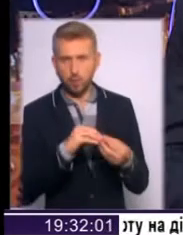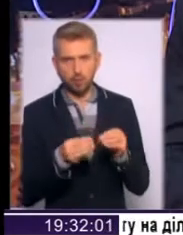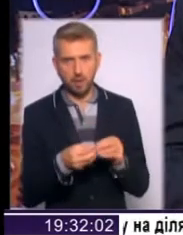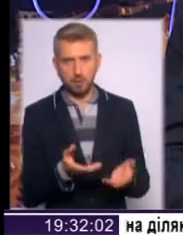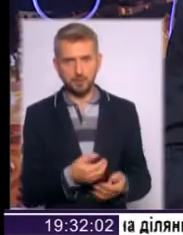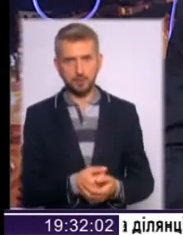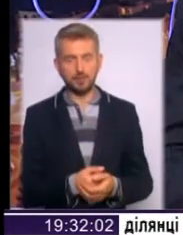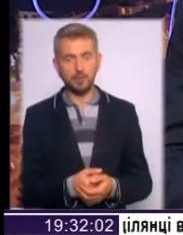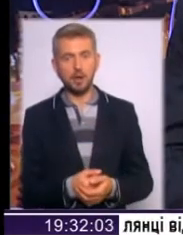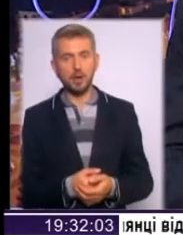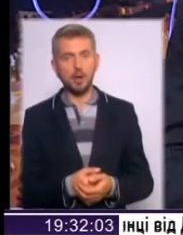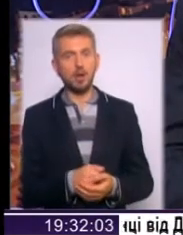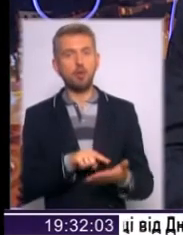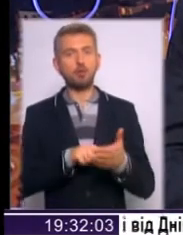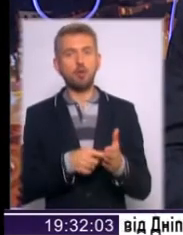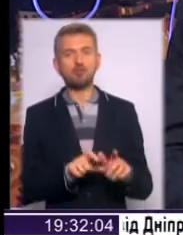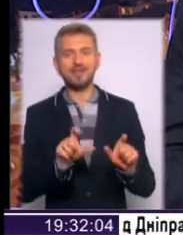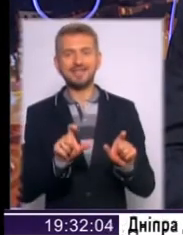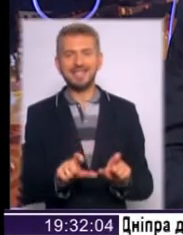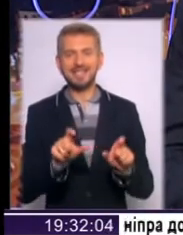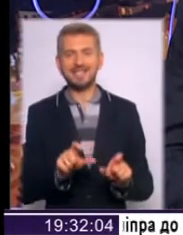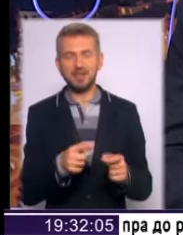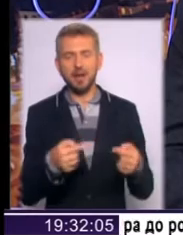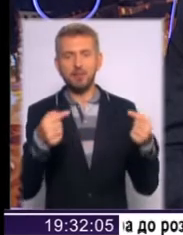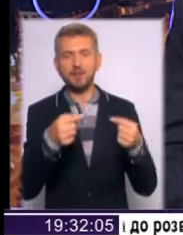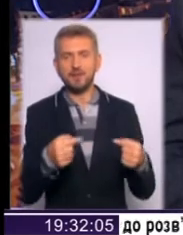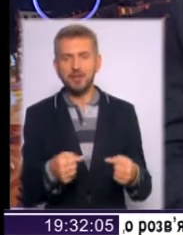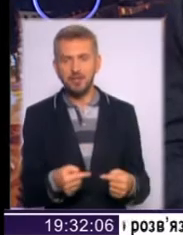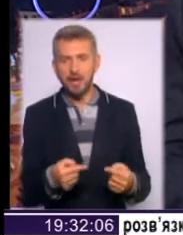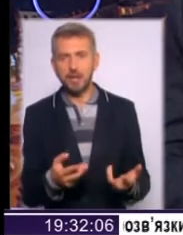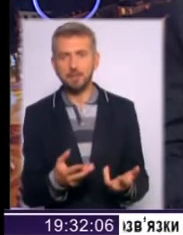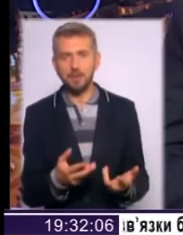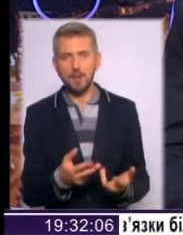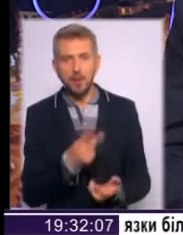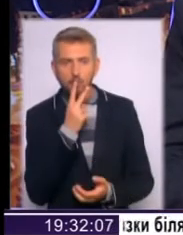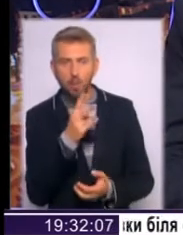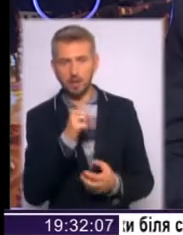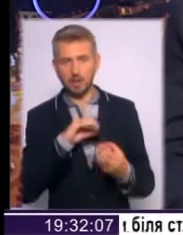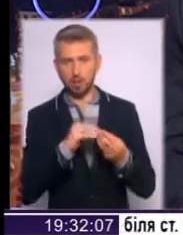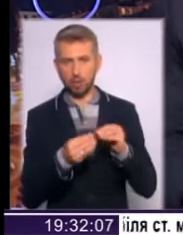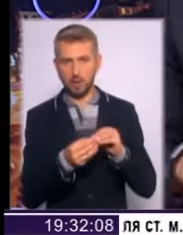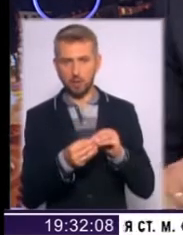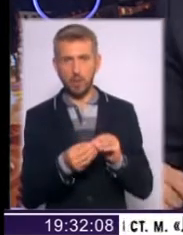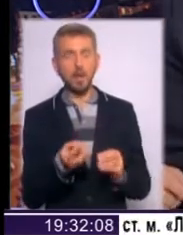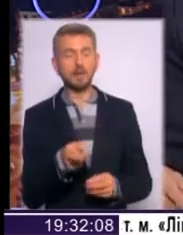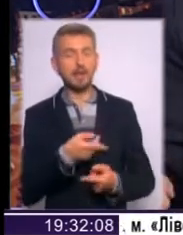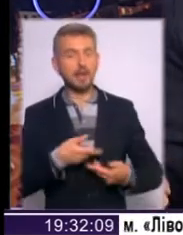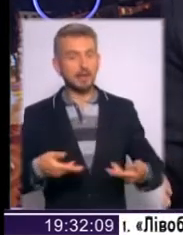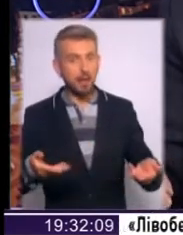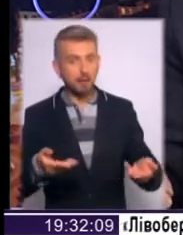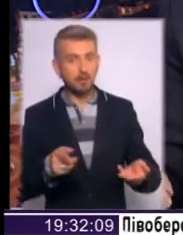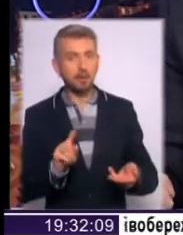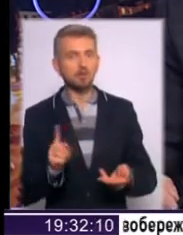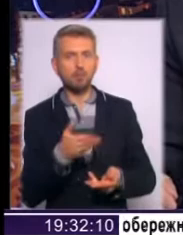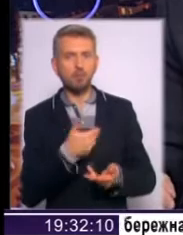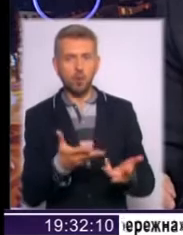рівень, правда? Точка сидіння визначає, ну, якби, погляд на проблему. Так. Тобто для нас, що ми отримали